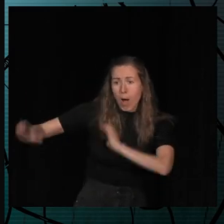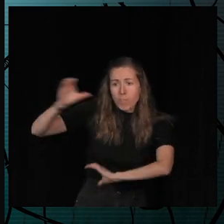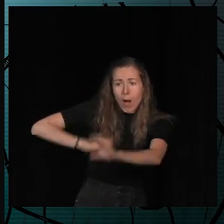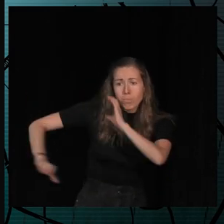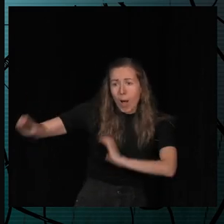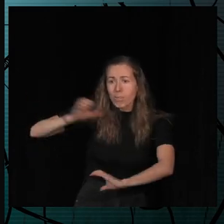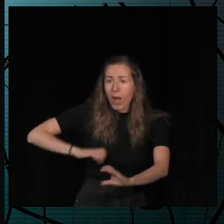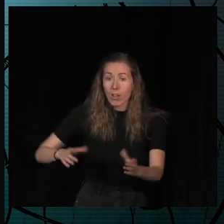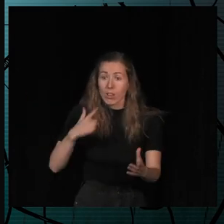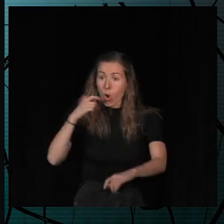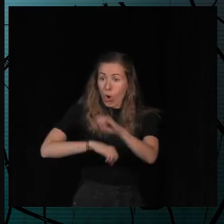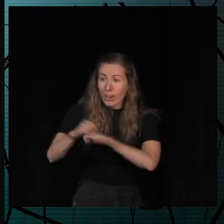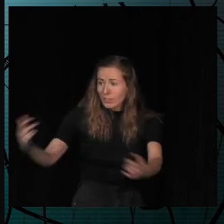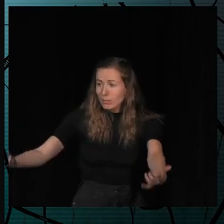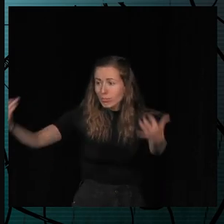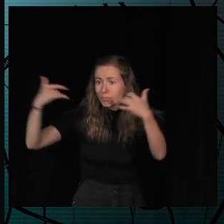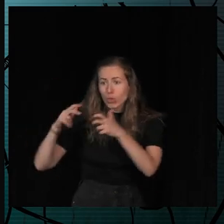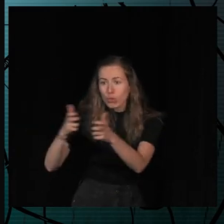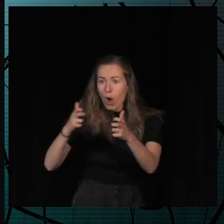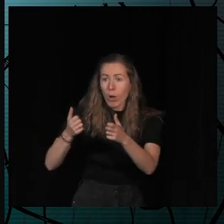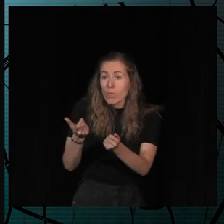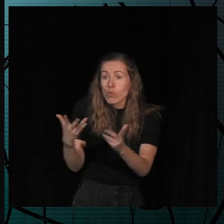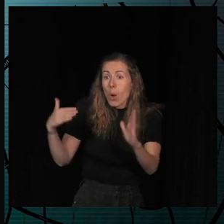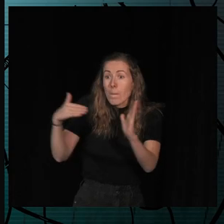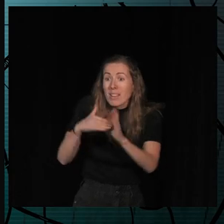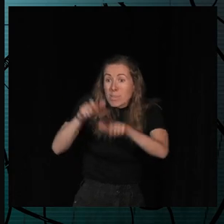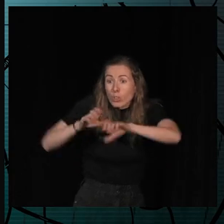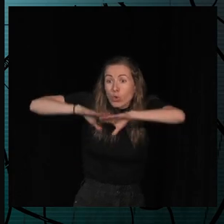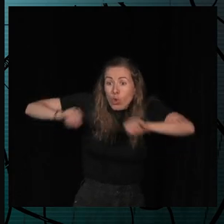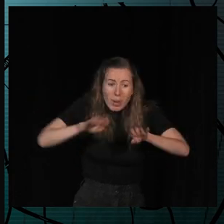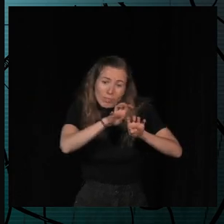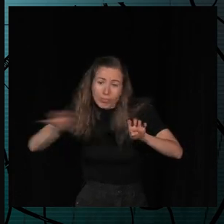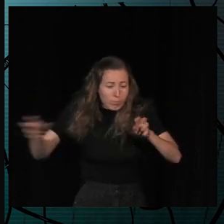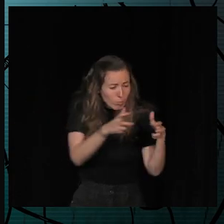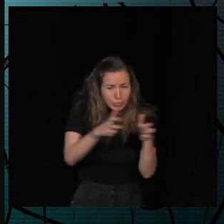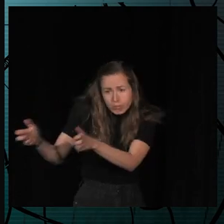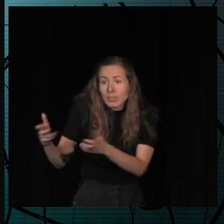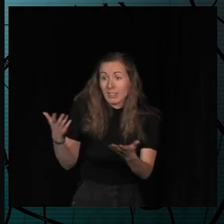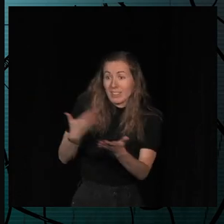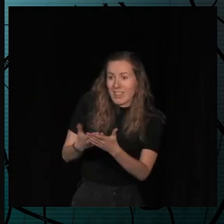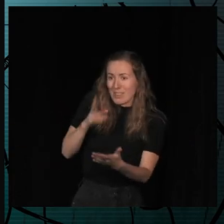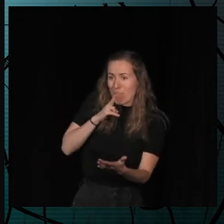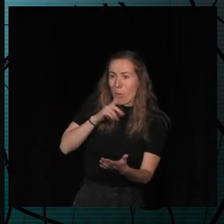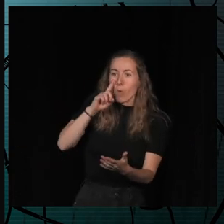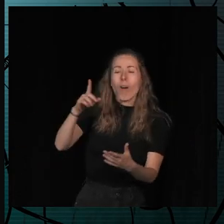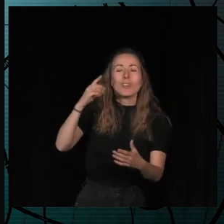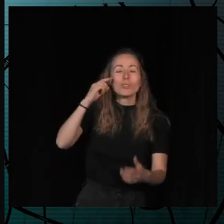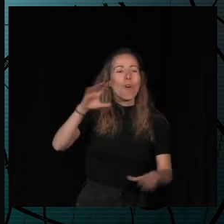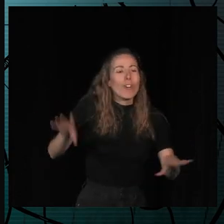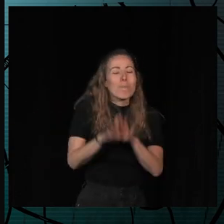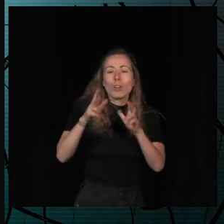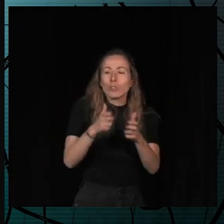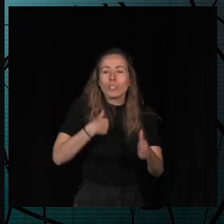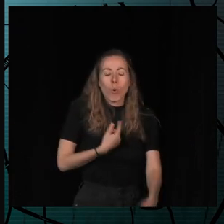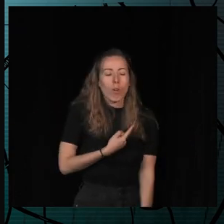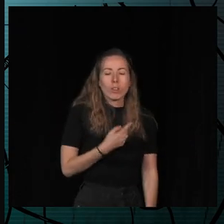rassemblements de joueurs avec des plusieurs milliers de personnes sur place et c'est ça qui est assez marrant dans le cliché aussi du jeu vidéo c'est qu'on va peut-être